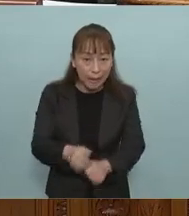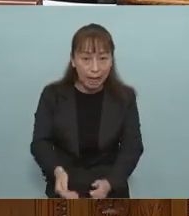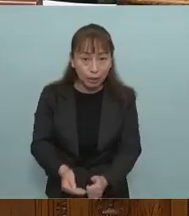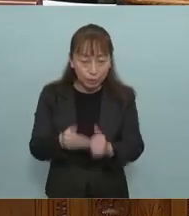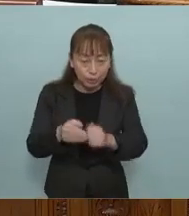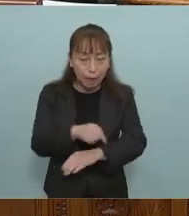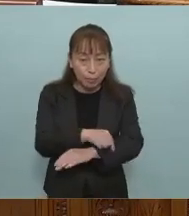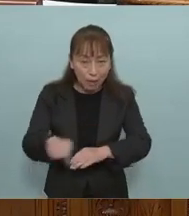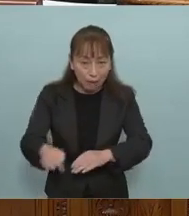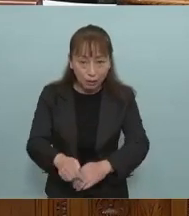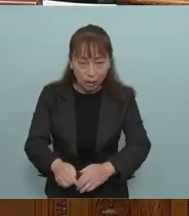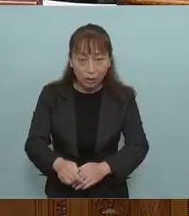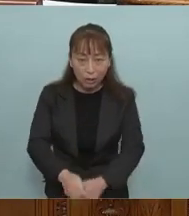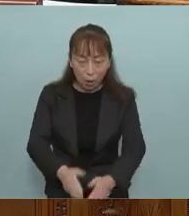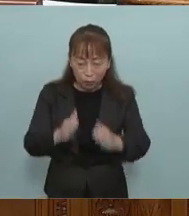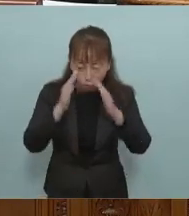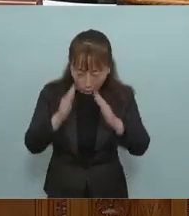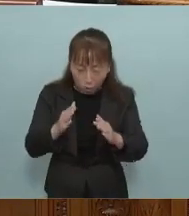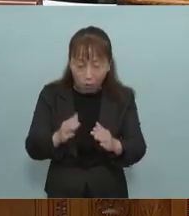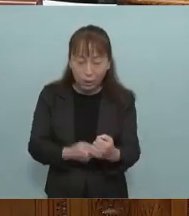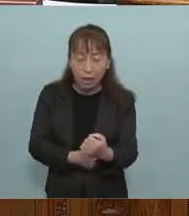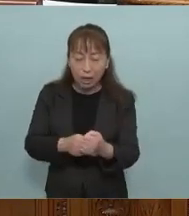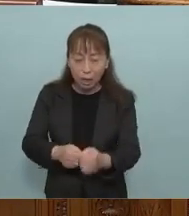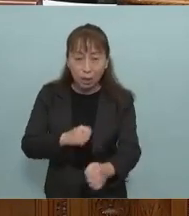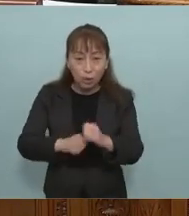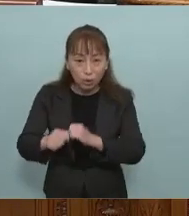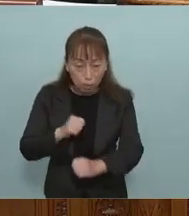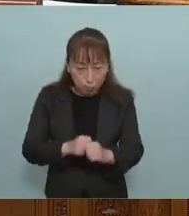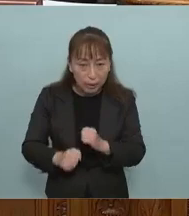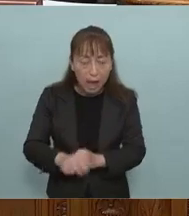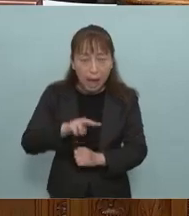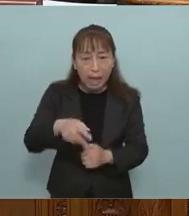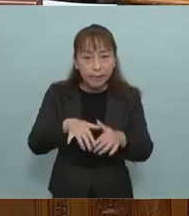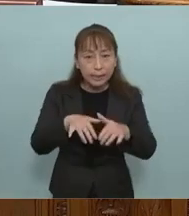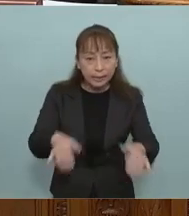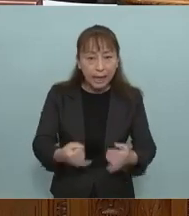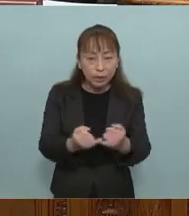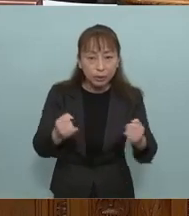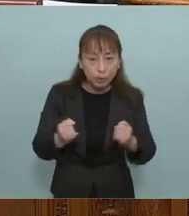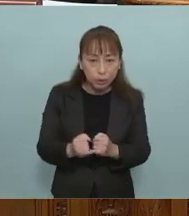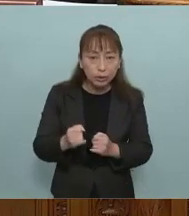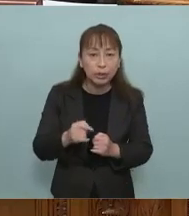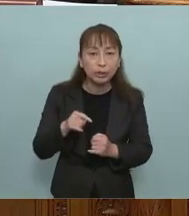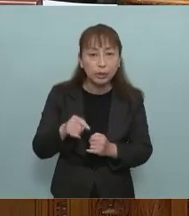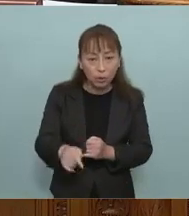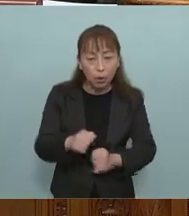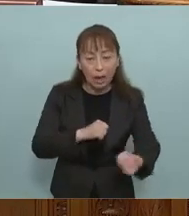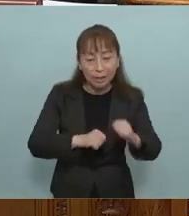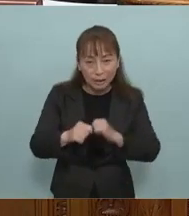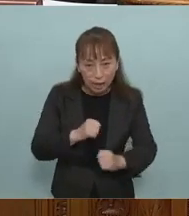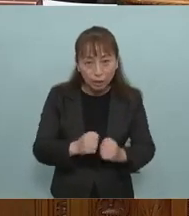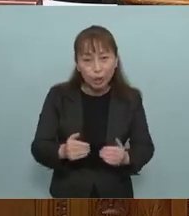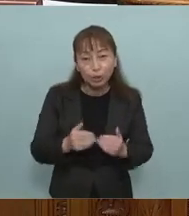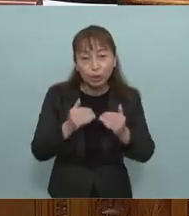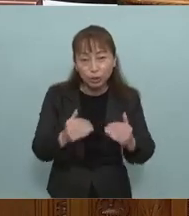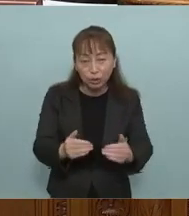の強力な取り組み、理系女子の活躍推進について、総理の考えをお尋ねします。